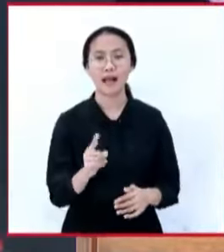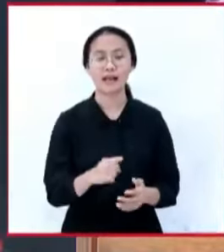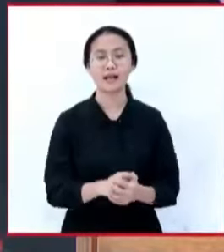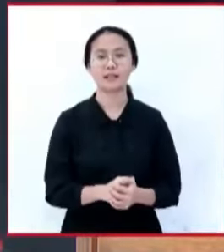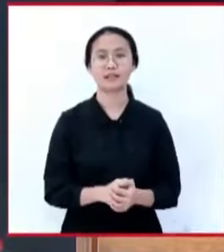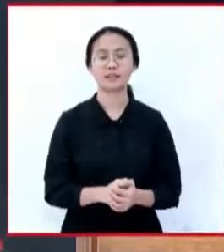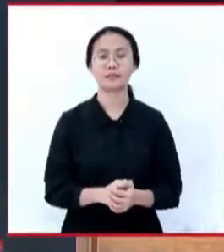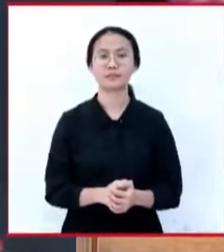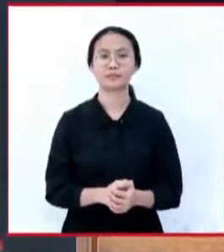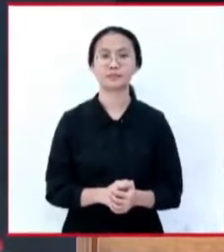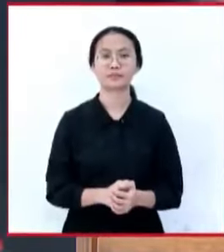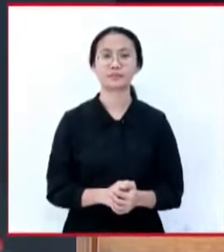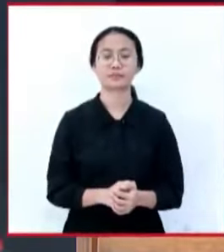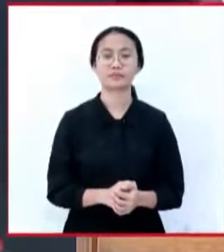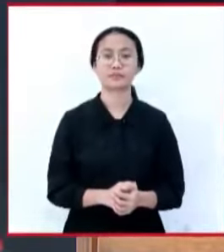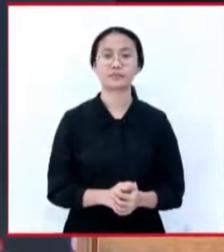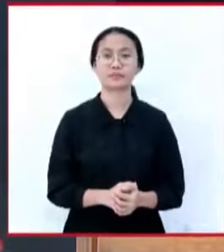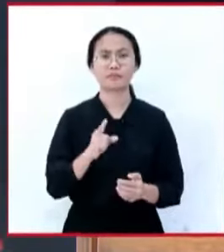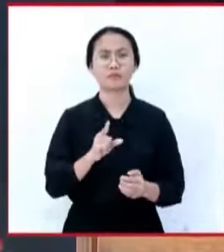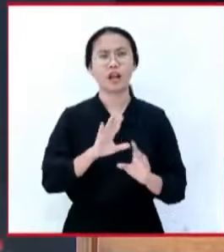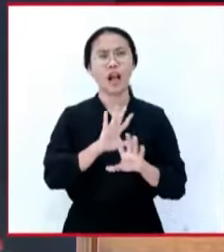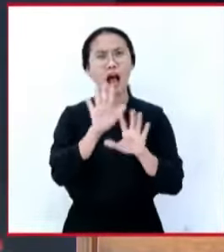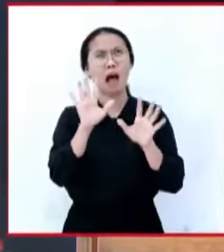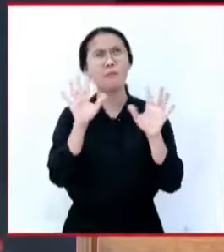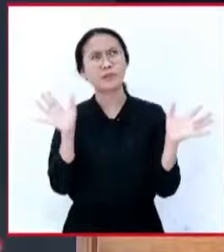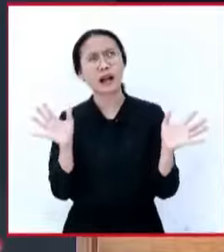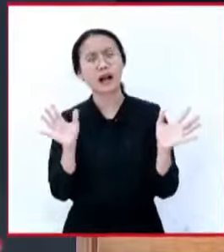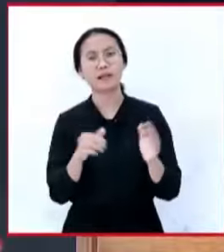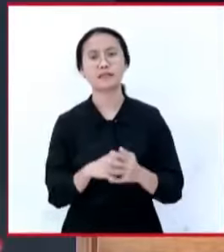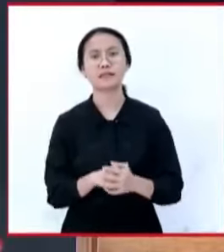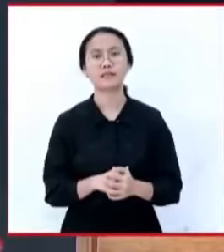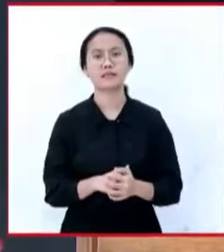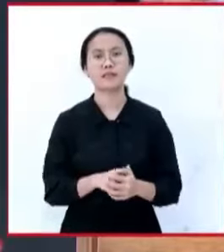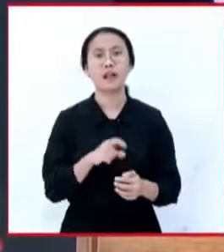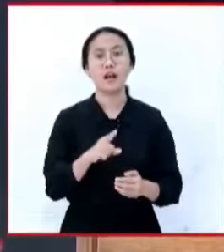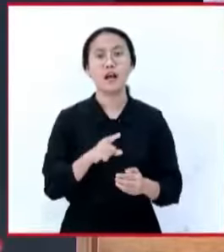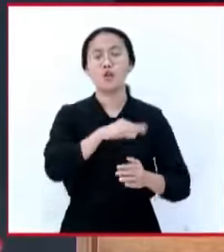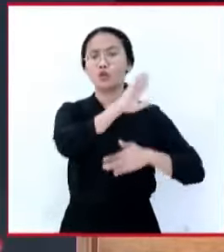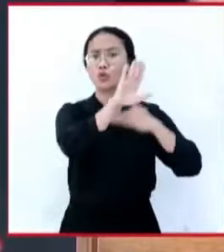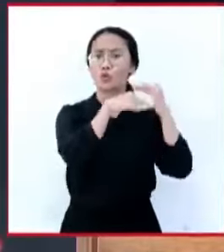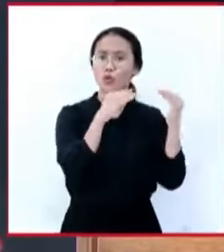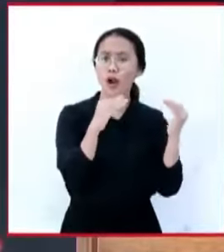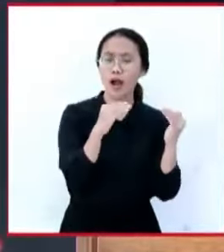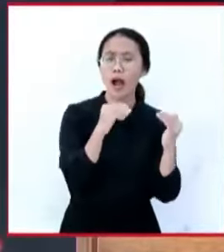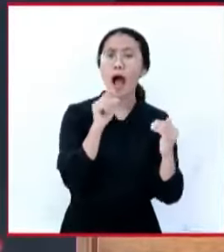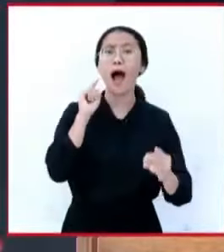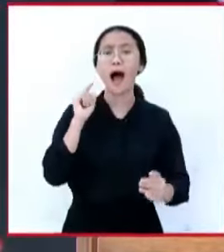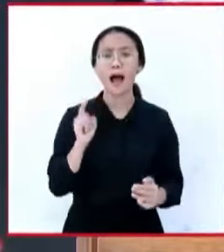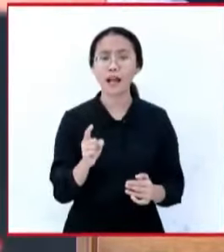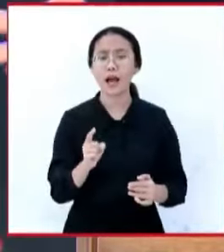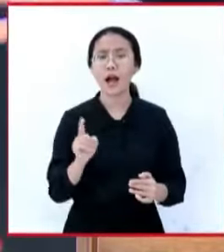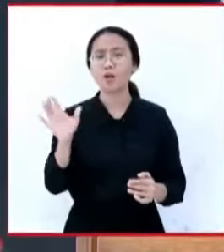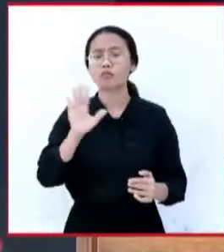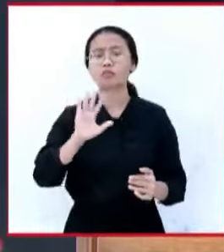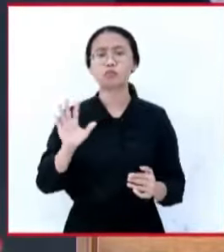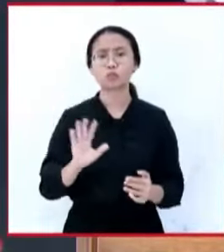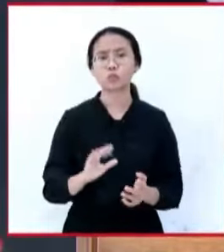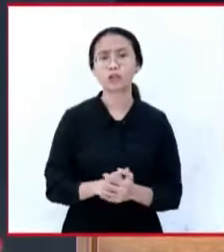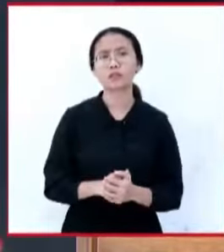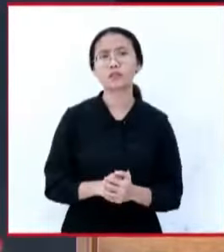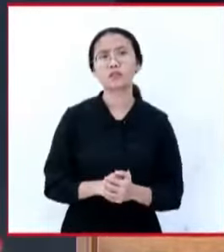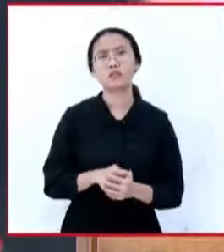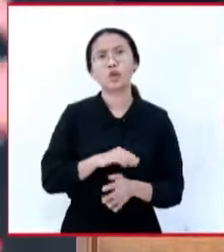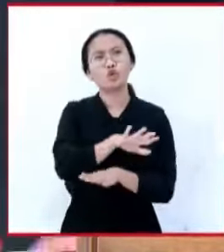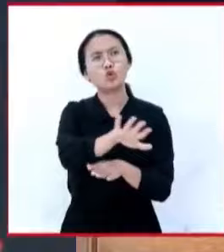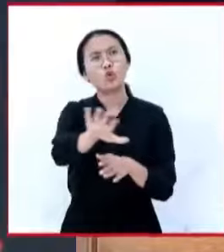sebuah realitas yang abstrak surga itu ada bukan hanya sebagai sebuah suasana atau